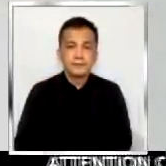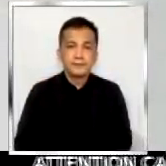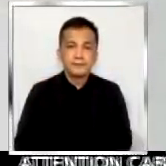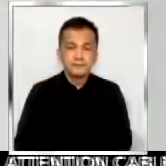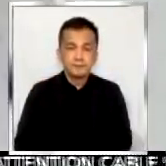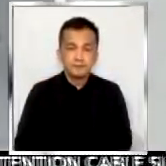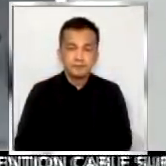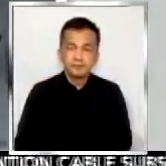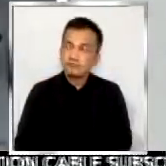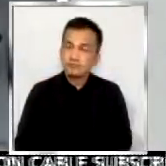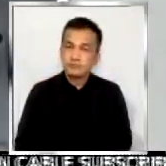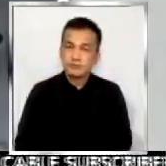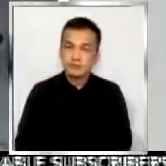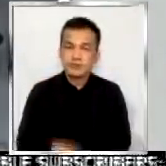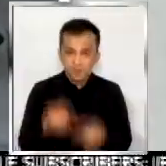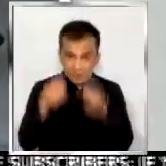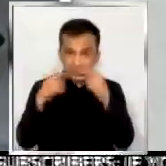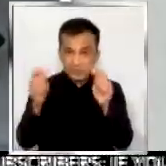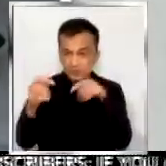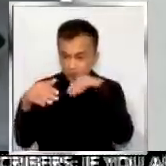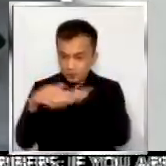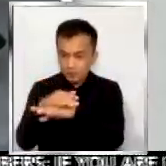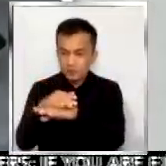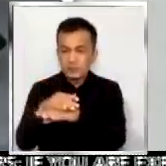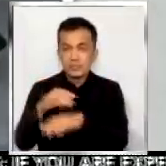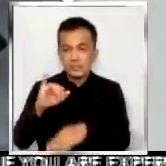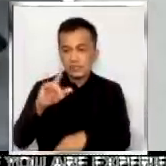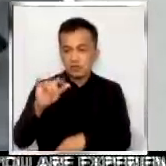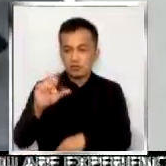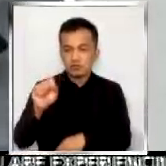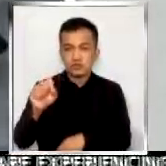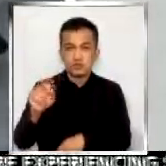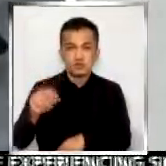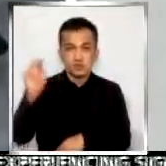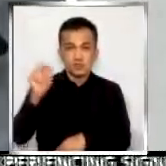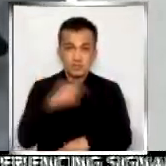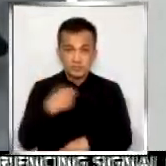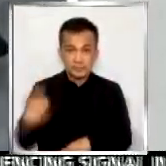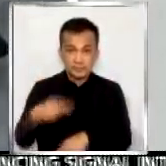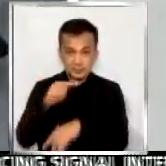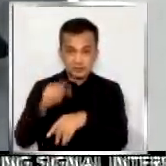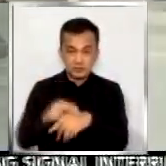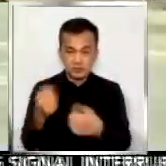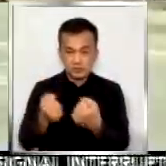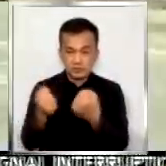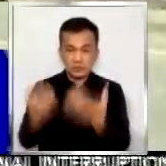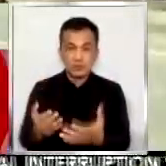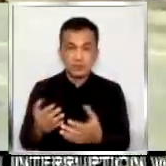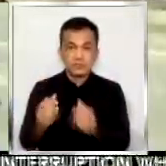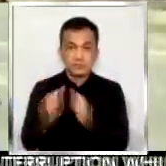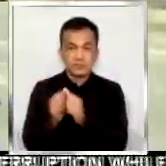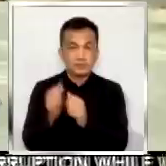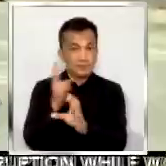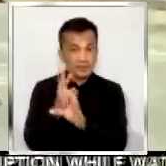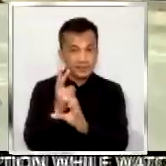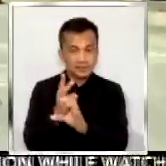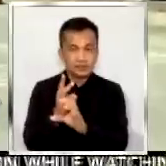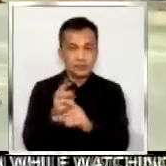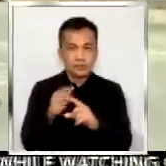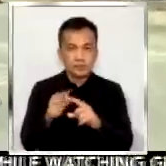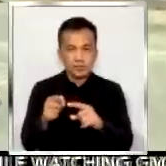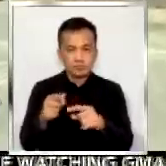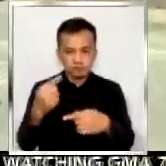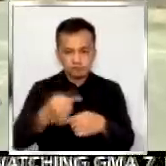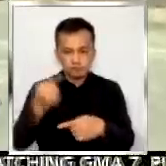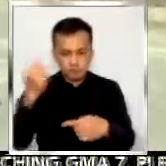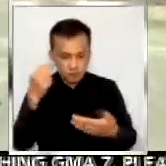Magtatangka sanang pumasok sa Badok, Ilocos Norte ang Chinese national na ito at kanyang driver sakay ng kanilang van. Pero sa border checkpoint pa lang,